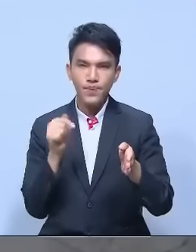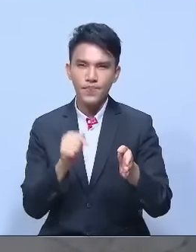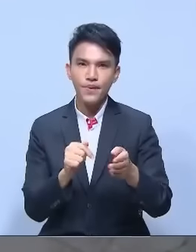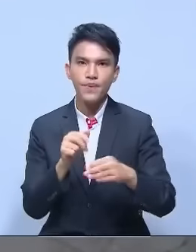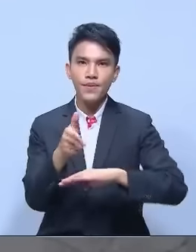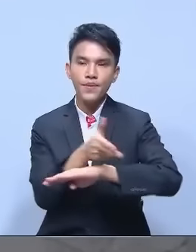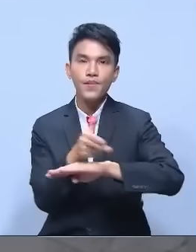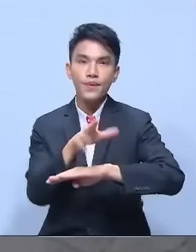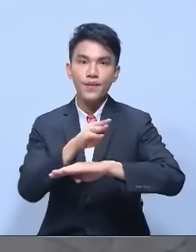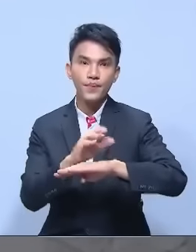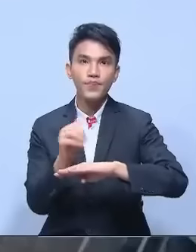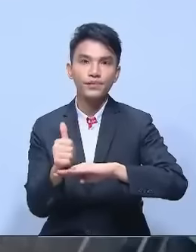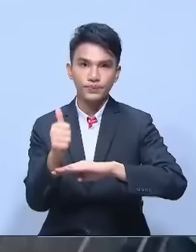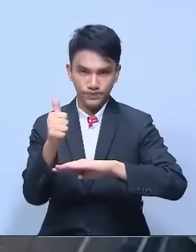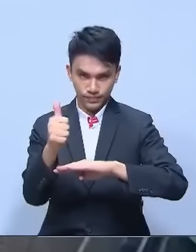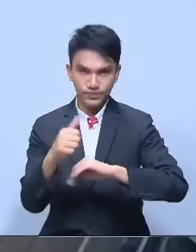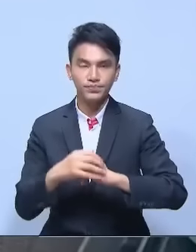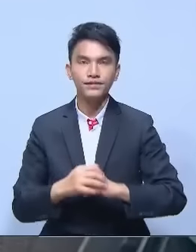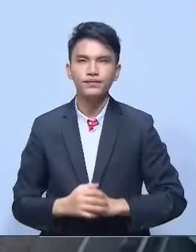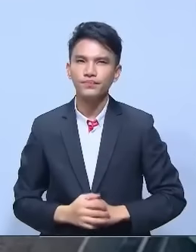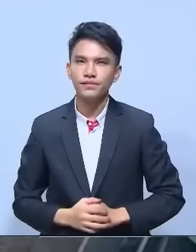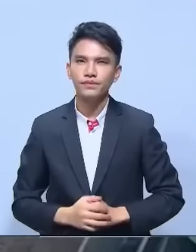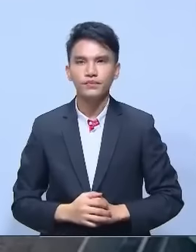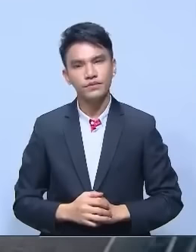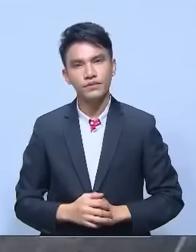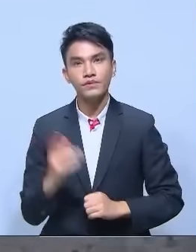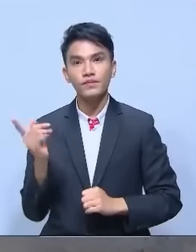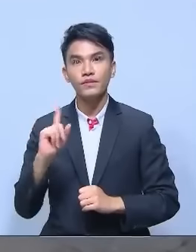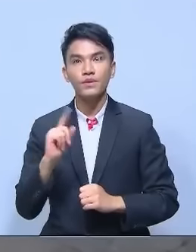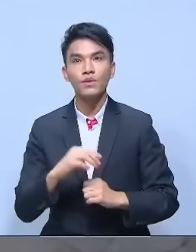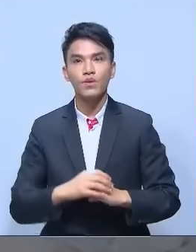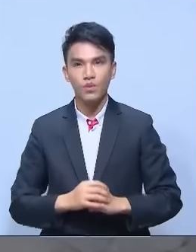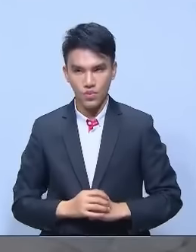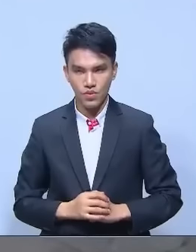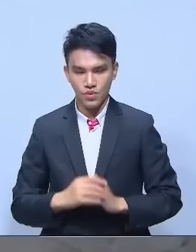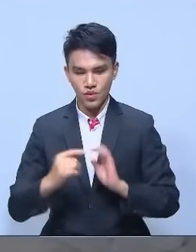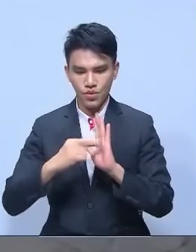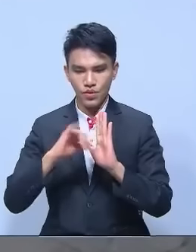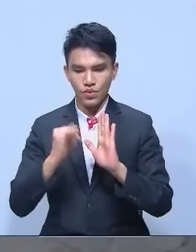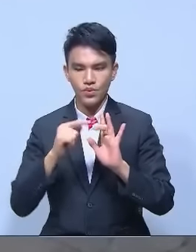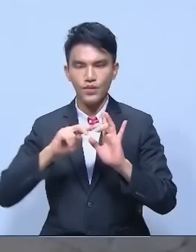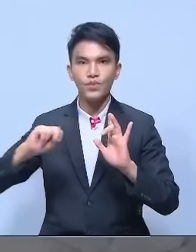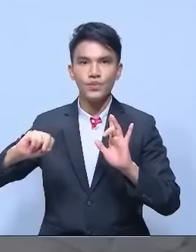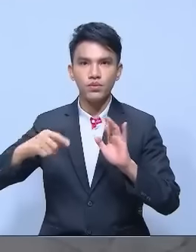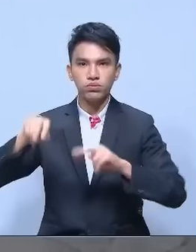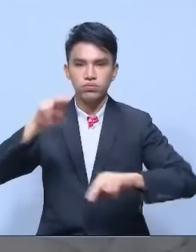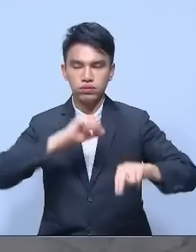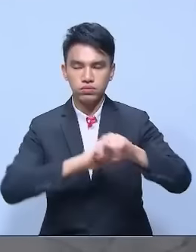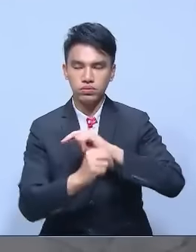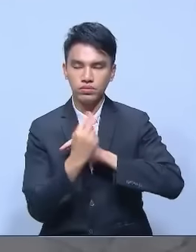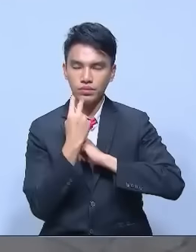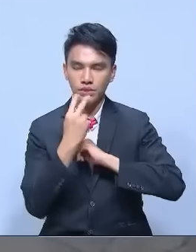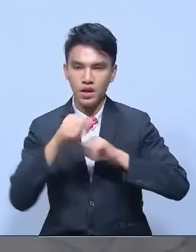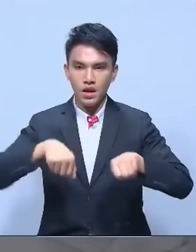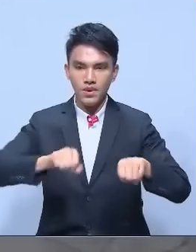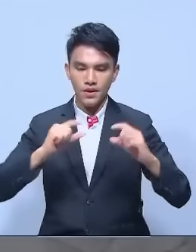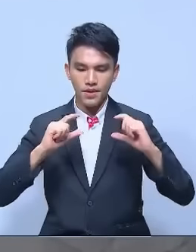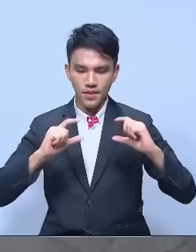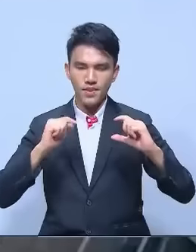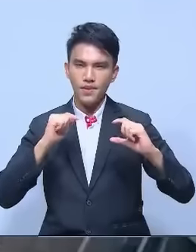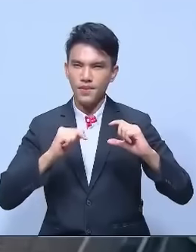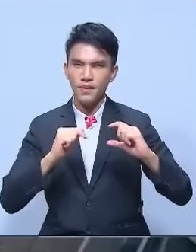พผู้ต้องสงสัยขี่รถจักรยานยนต์ผ่านไปมุ่งหน้าไปทางแจ้งวัฒนะและจากการตรวจสอบทะเบียนรถจักรยานยนต์พบว่า